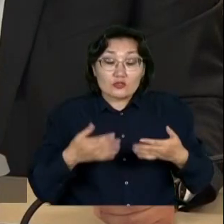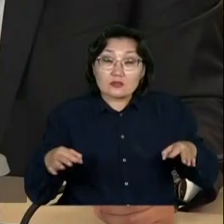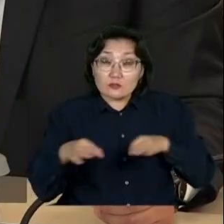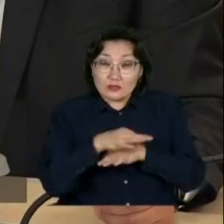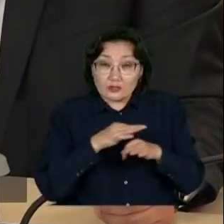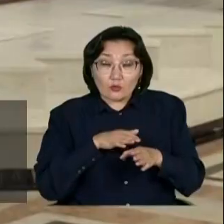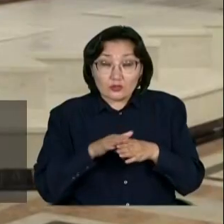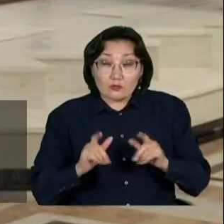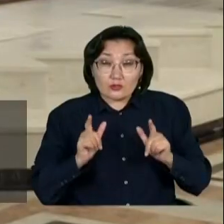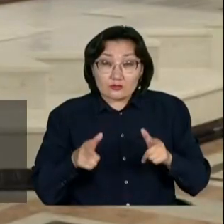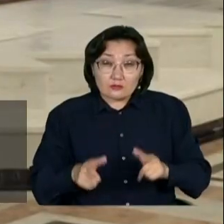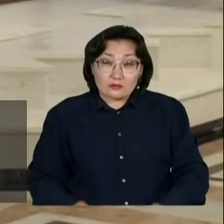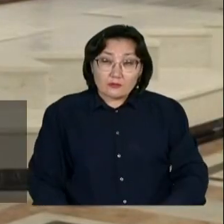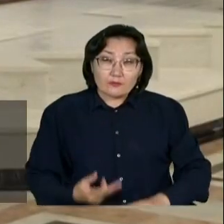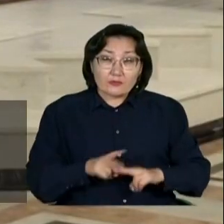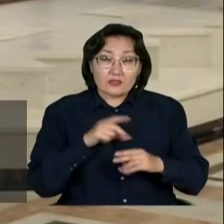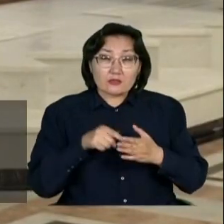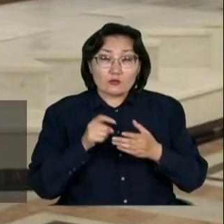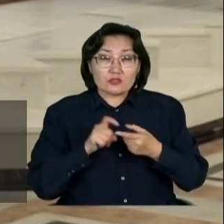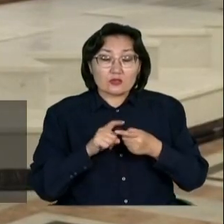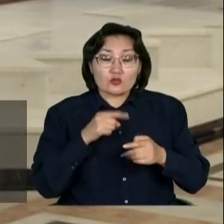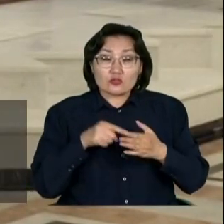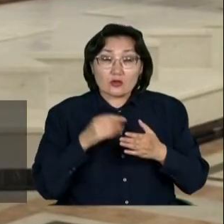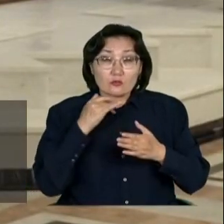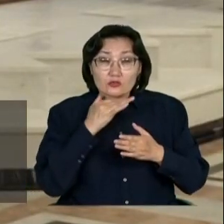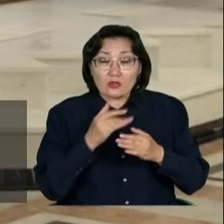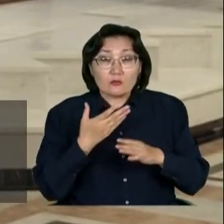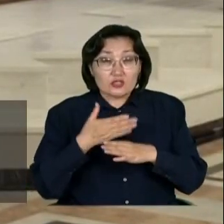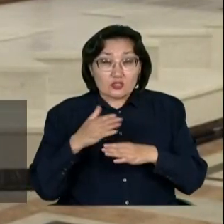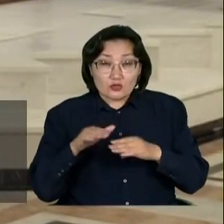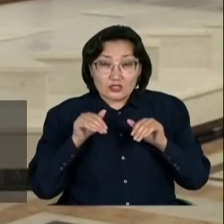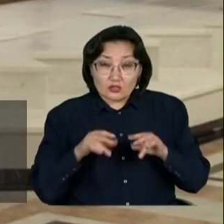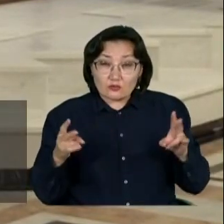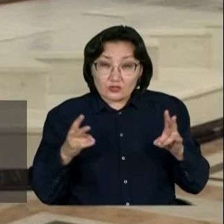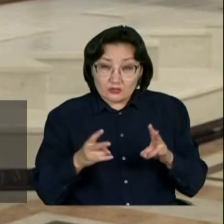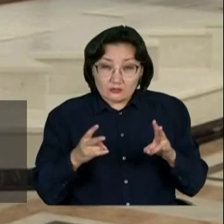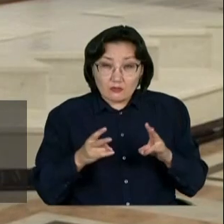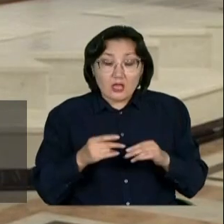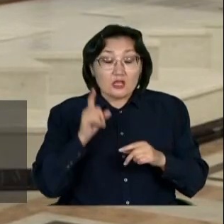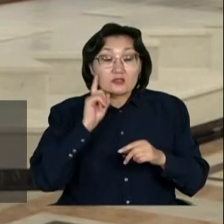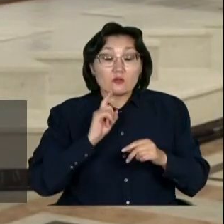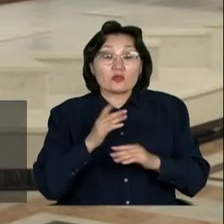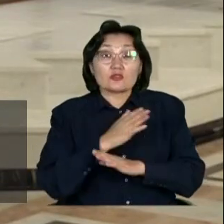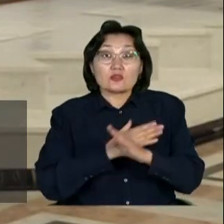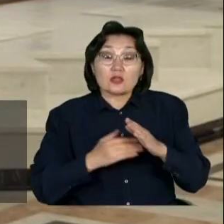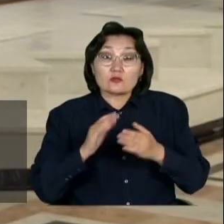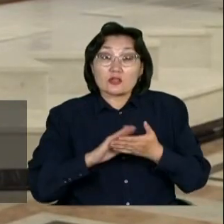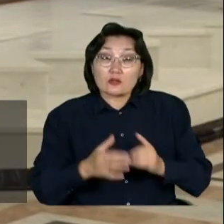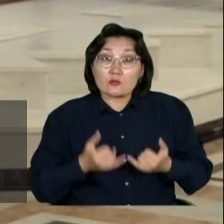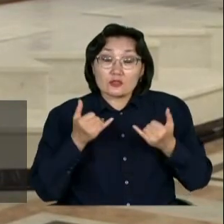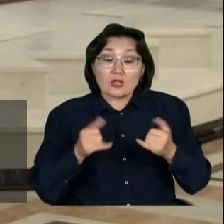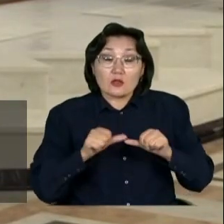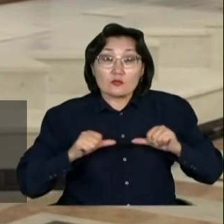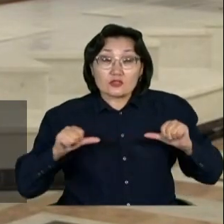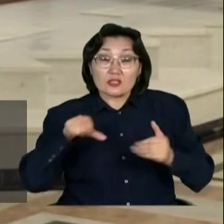қолдады. Бұл мәселеге қатысты сұрақ көп, бәрін кезең-кезеңімен шешуге тырысамыз. Жайлы инклюзивті орта құру үшін кеңес